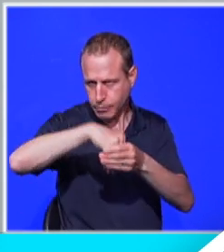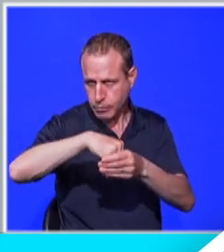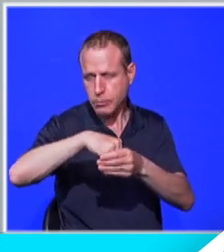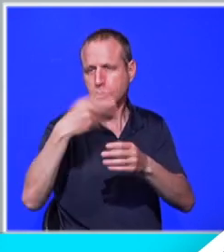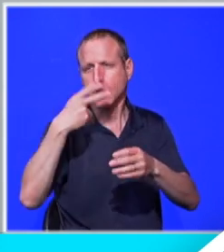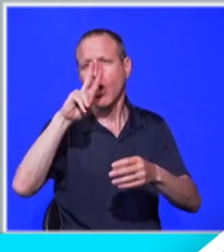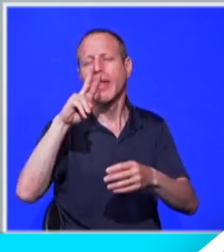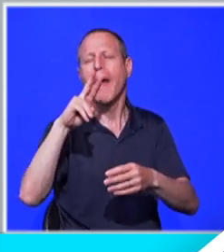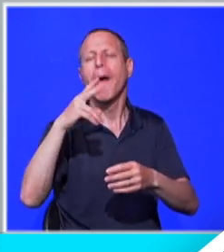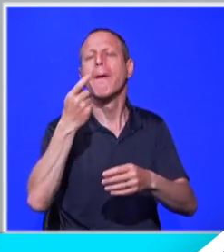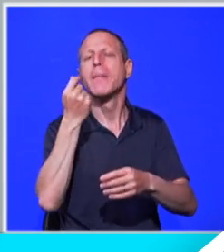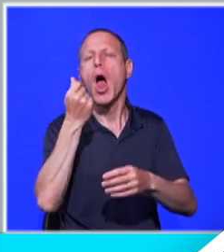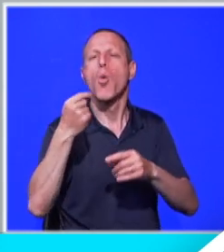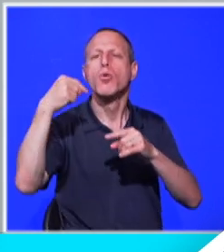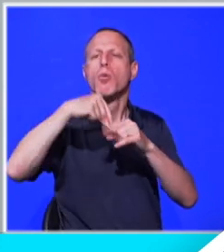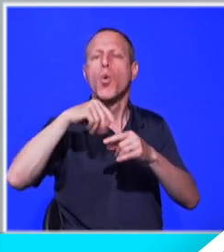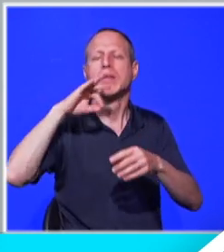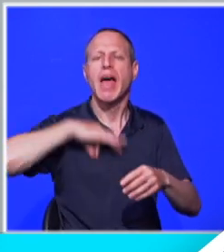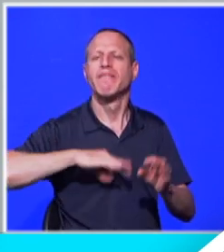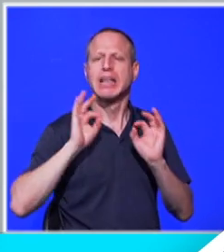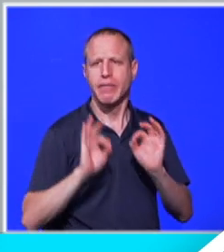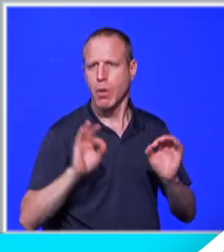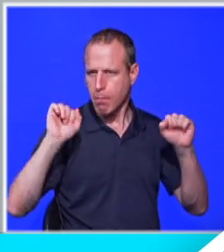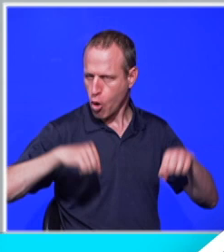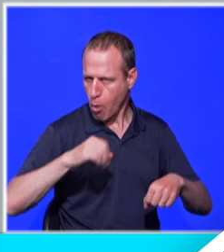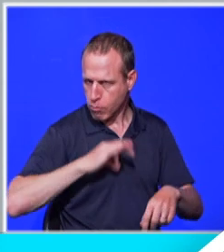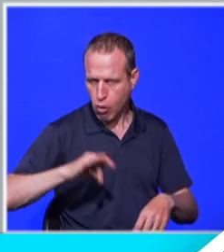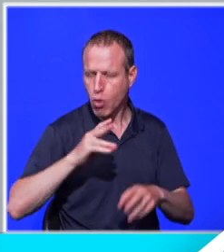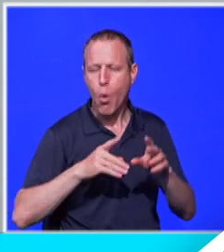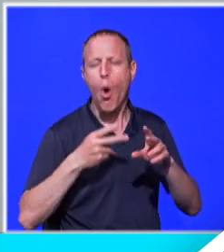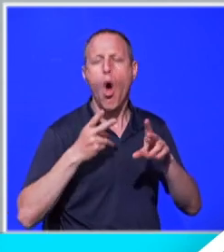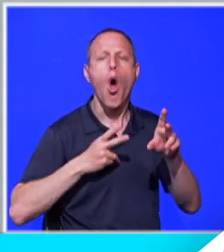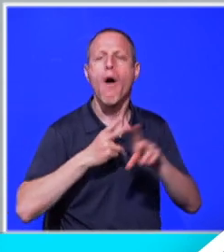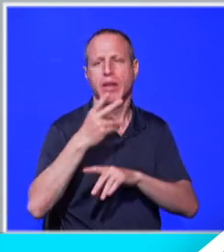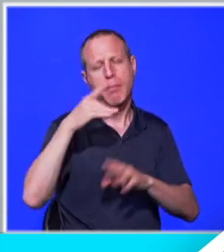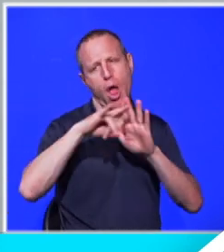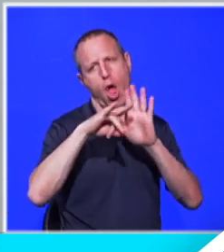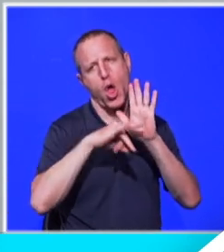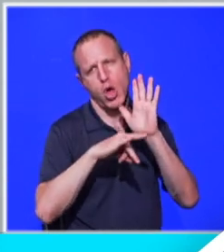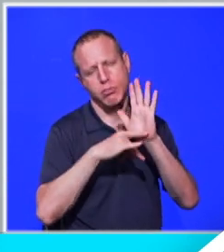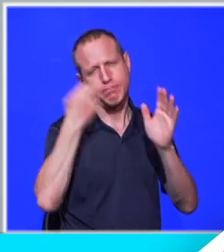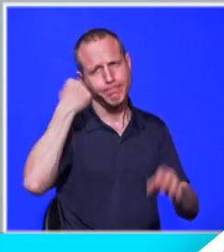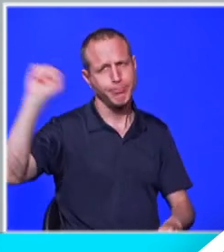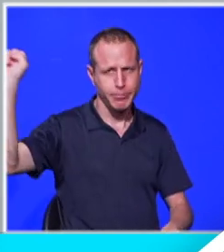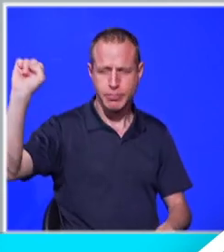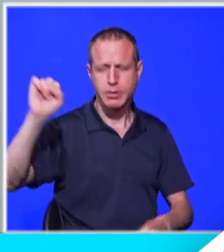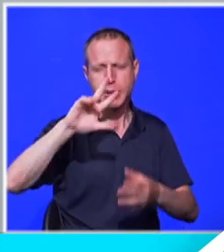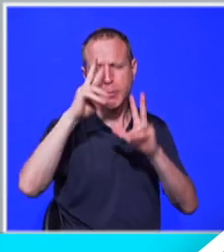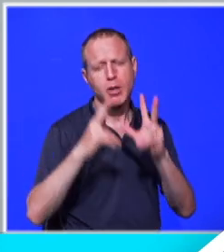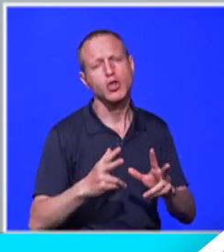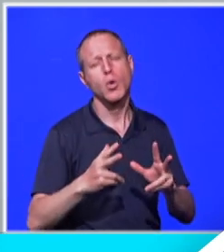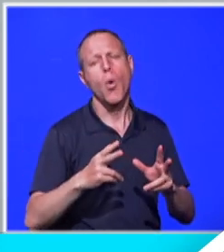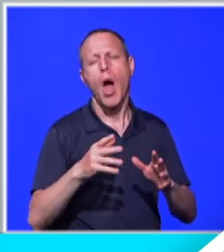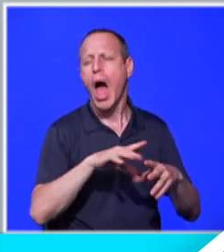יותר מעלות פלוס רווח סביר. המונופולים שלנו עוברים על החוק בצורה גורפת, והם